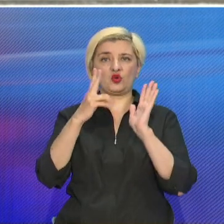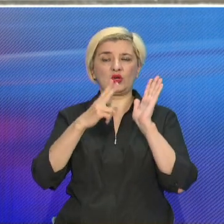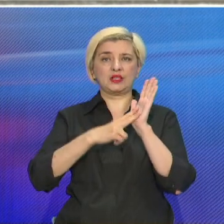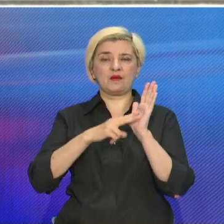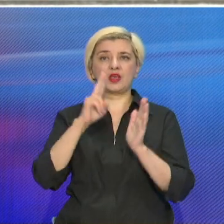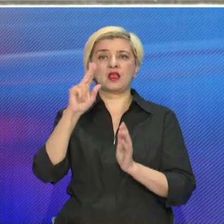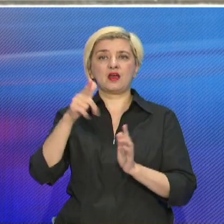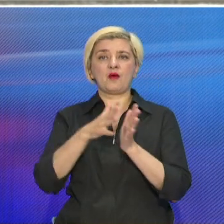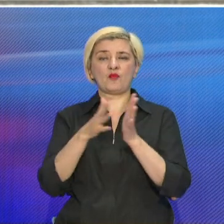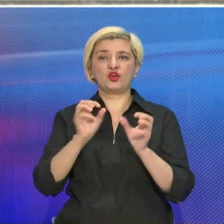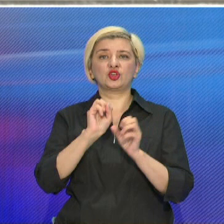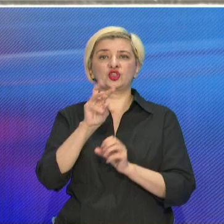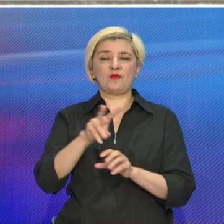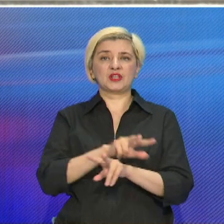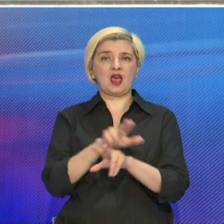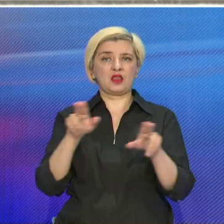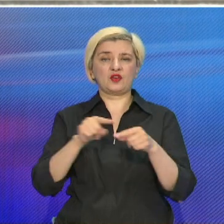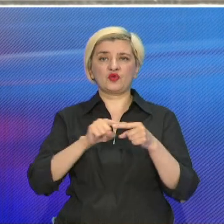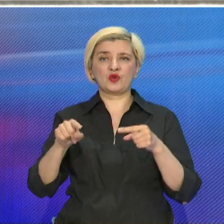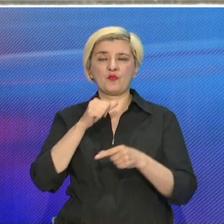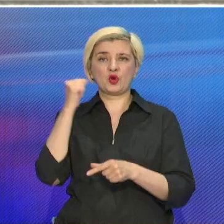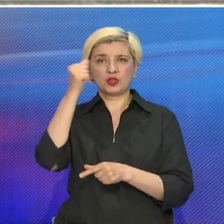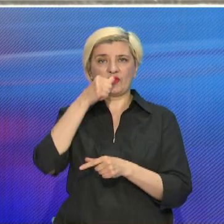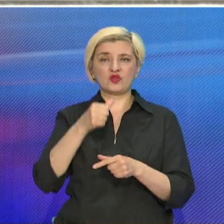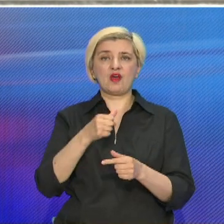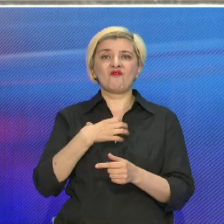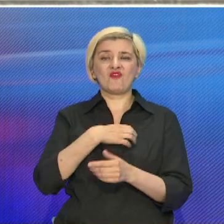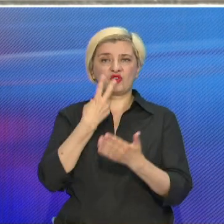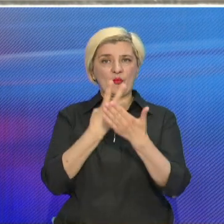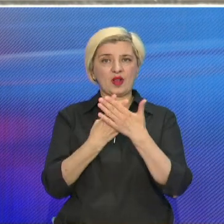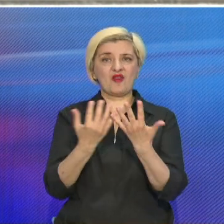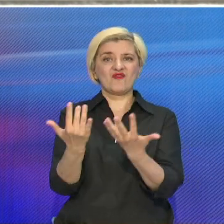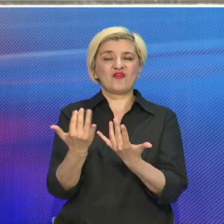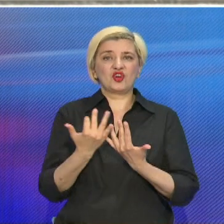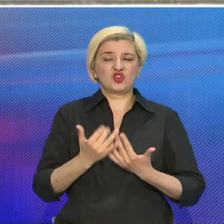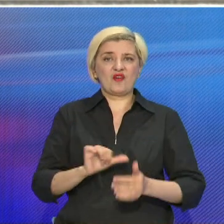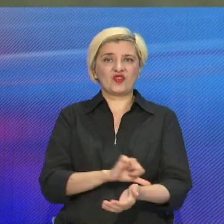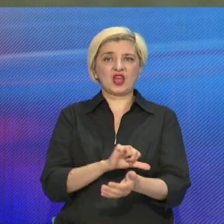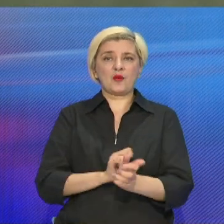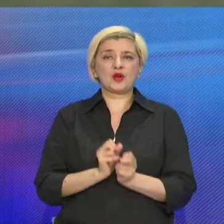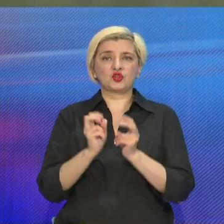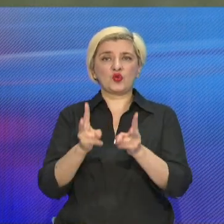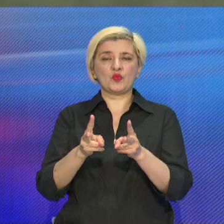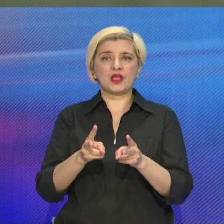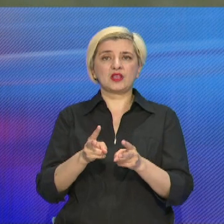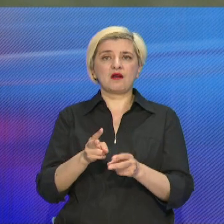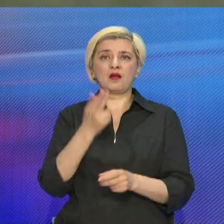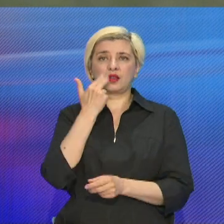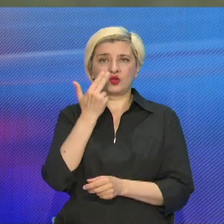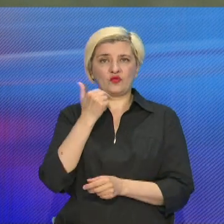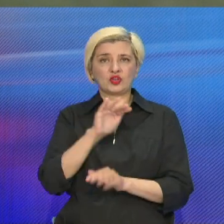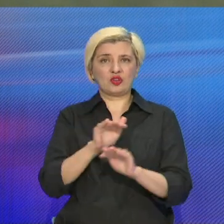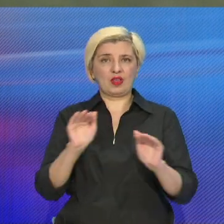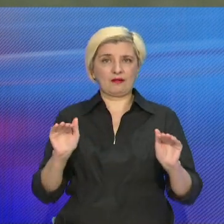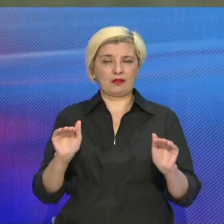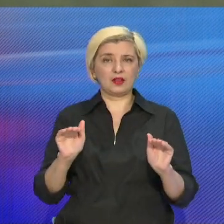период прошлого года. Важнейший показатель – это, конечно же, вовлечение в наркопреступления несовершеннолетних. Эта цифра тоже снижена.